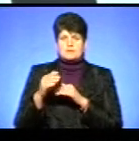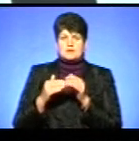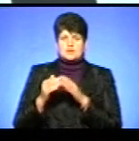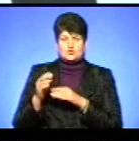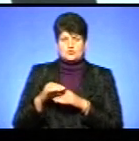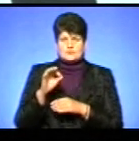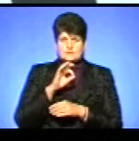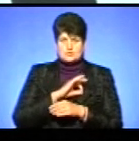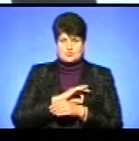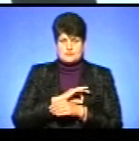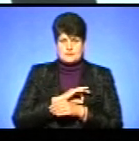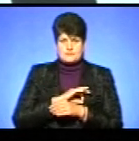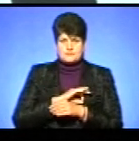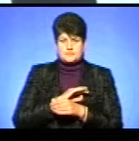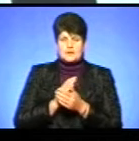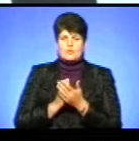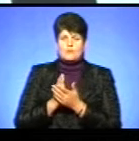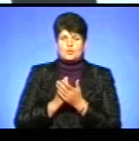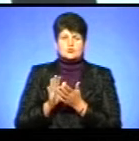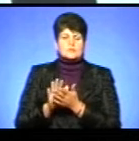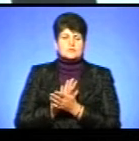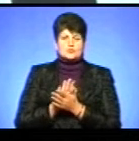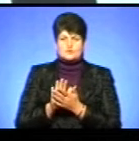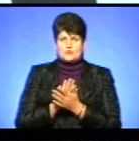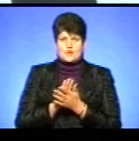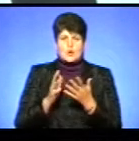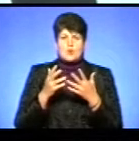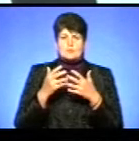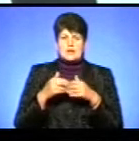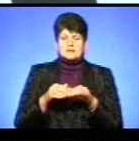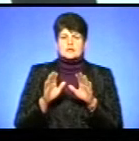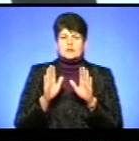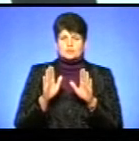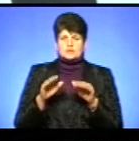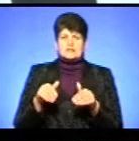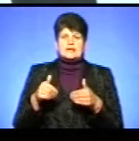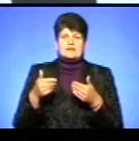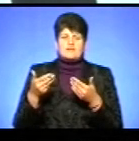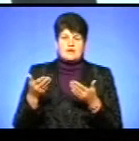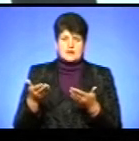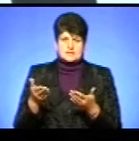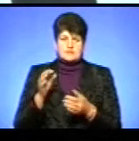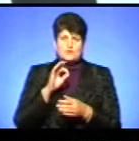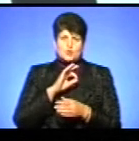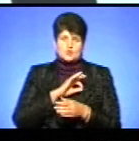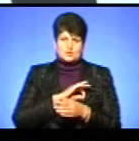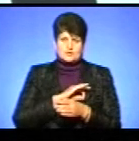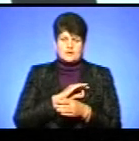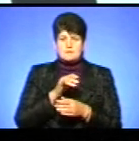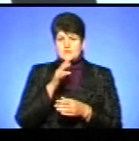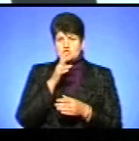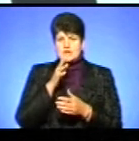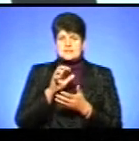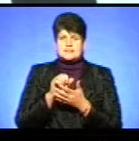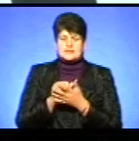застосування. Послуги безкоштовні. Обладнання буде надаватися, використовуватися і під час